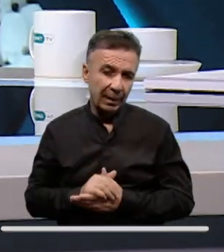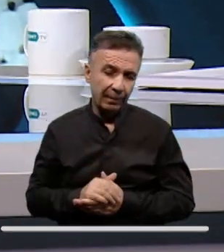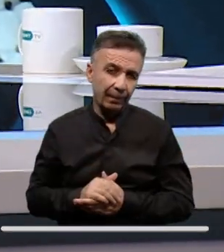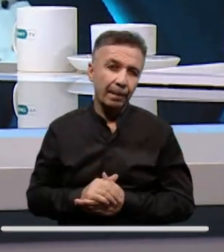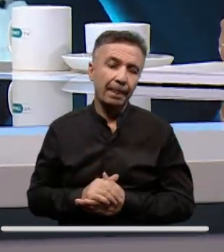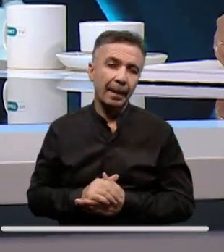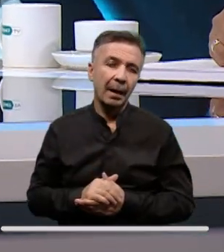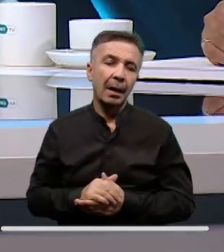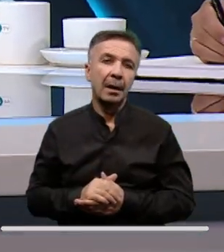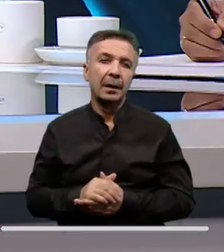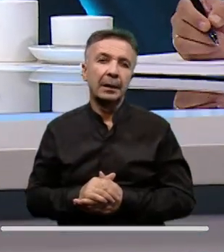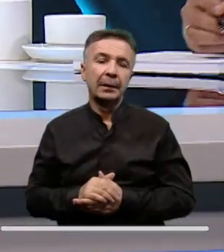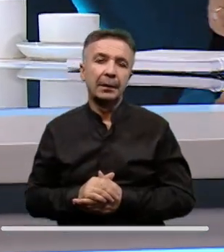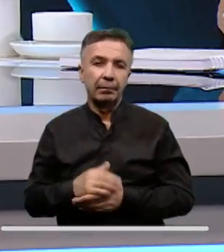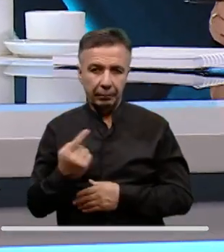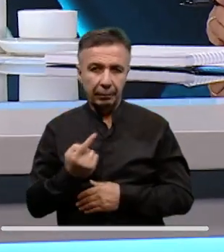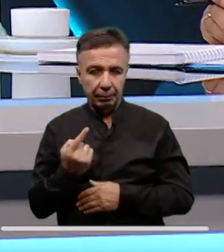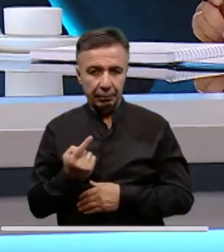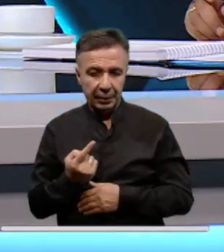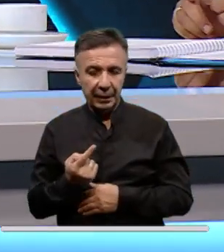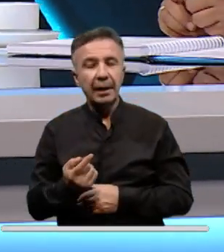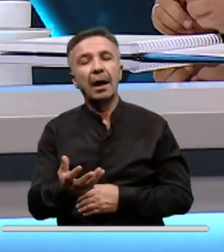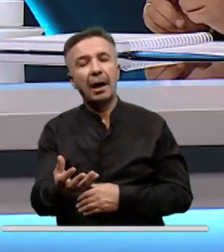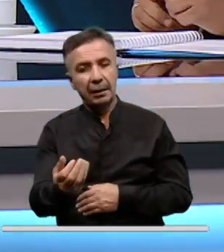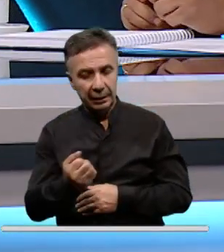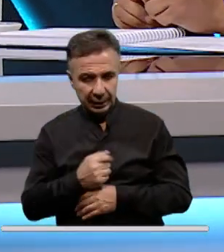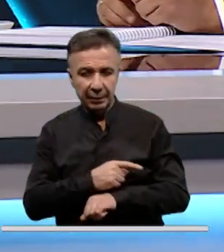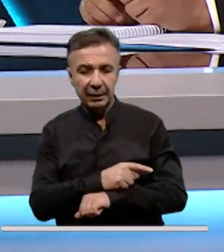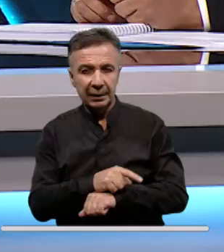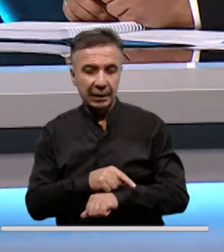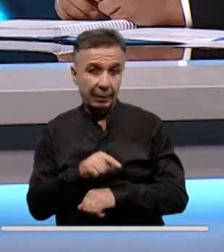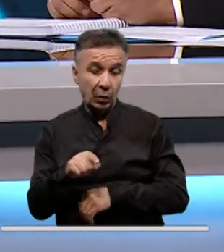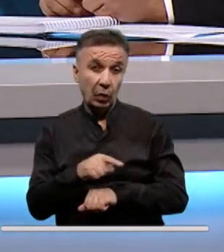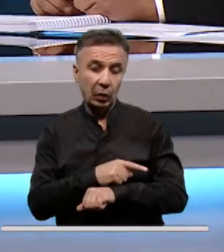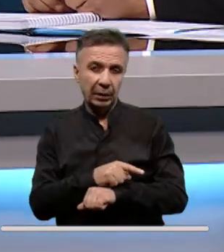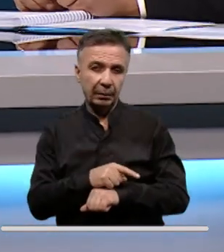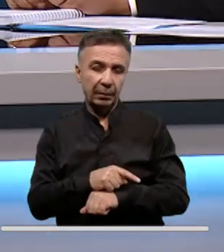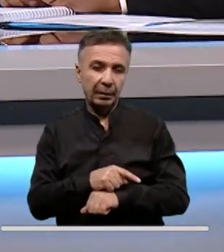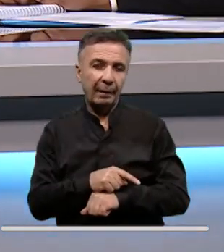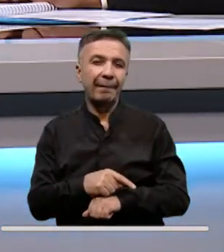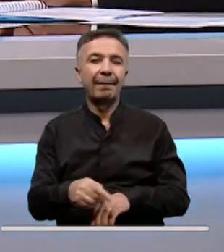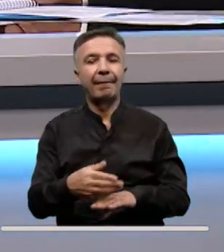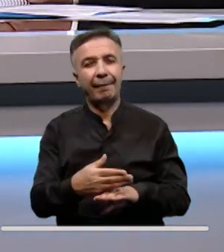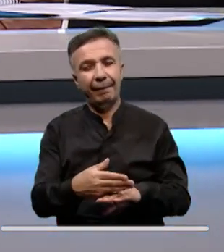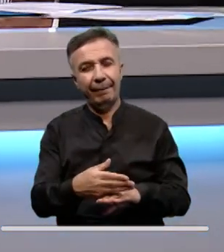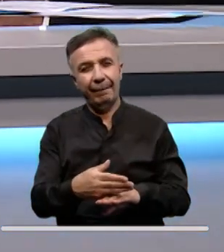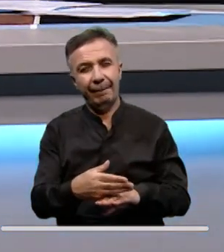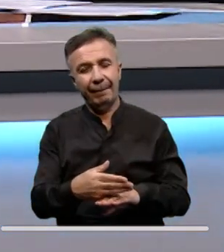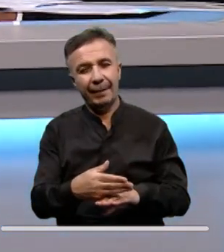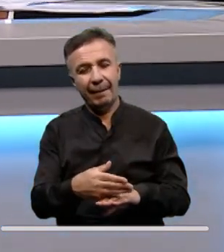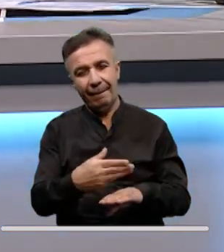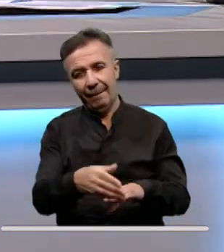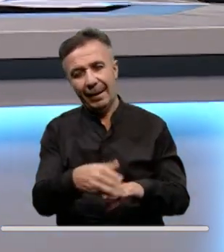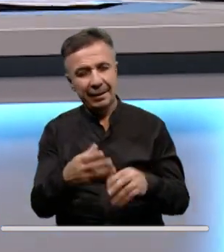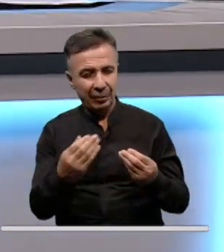para sayılan eee bir şey satın aldığımızda o zaman veresi olarak eee bir